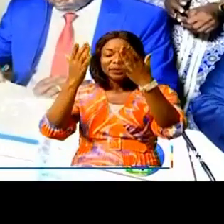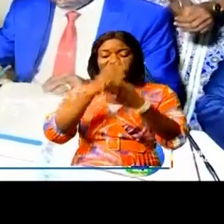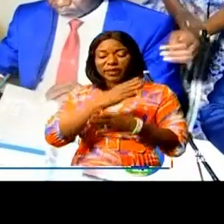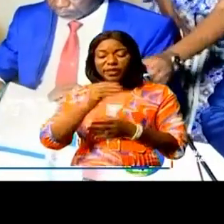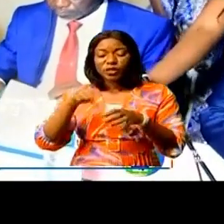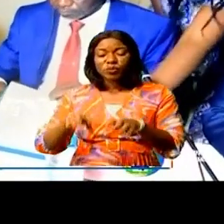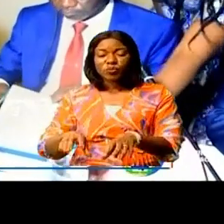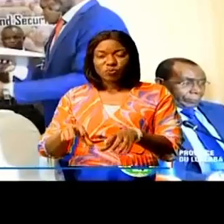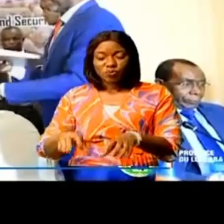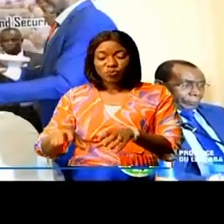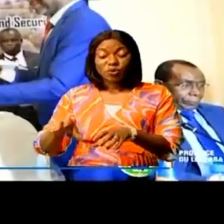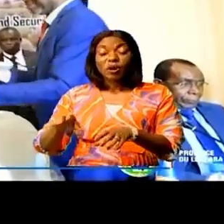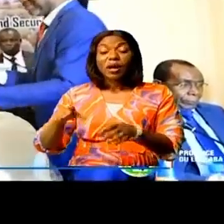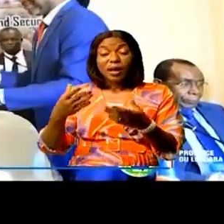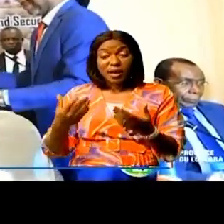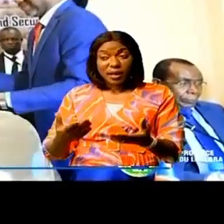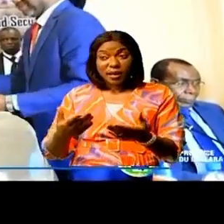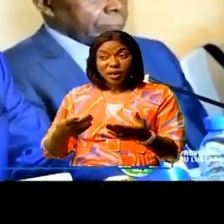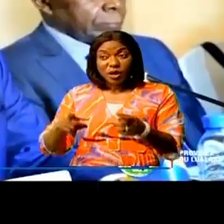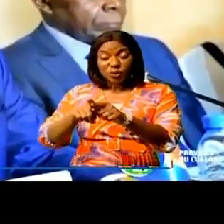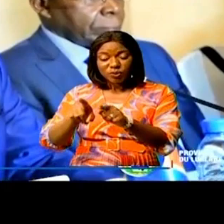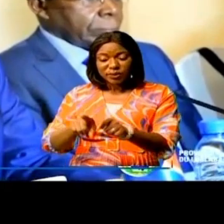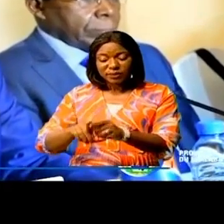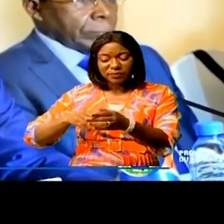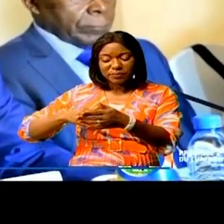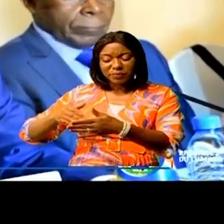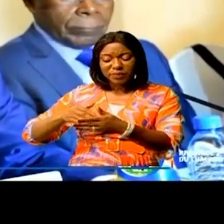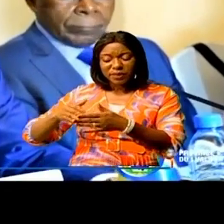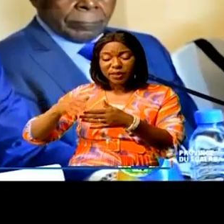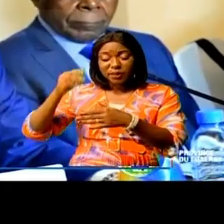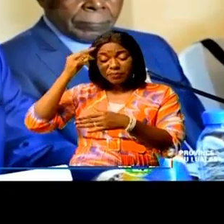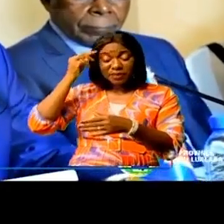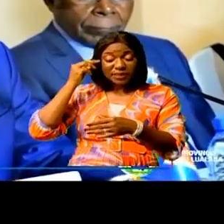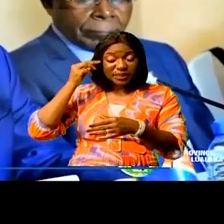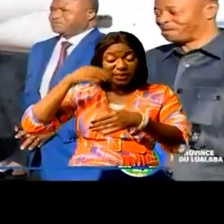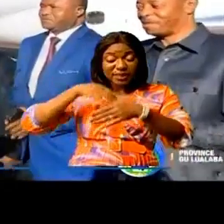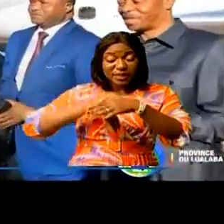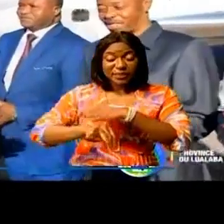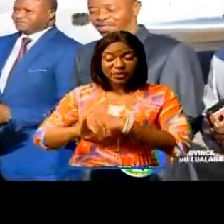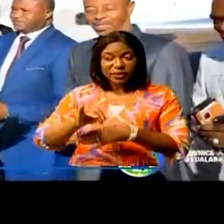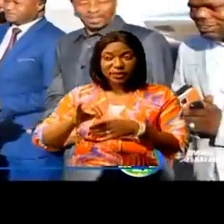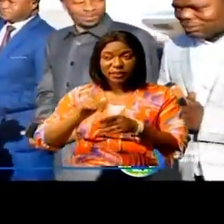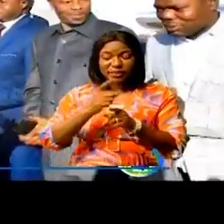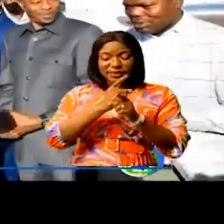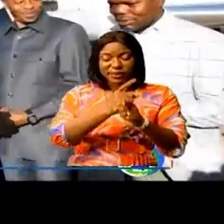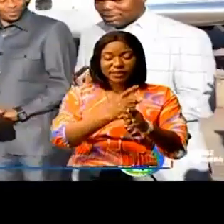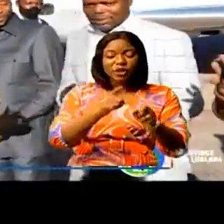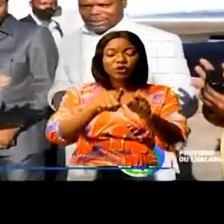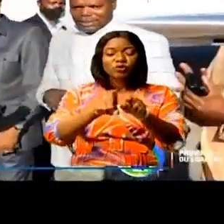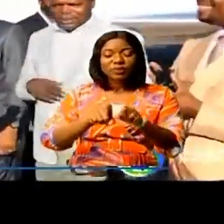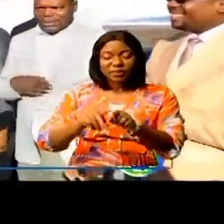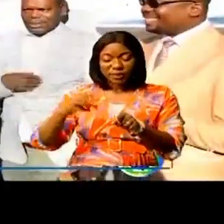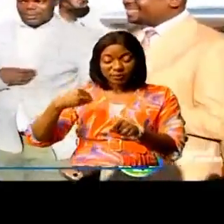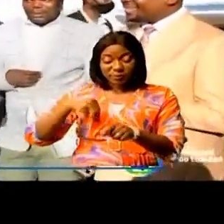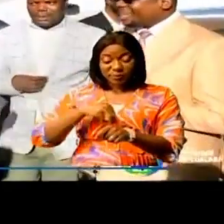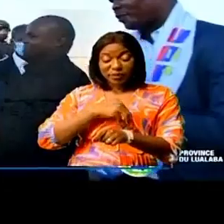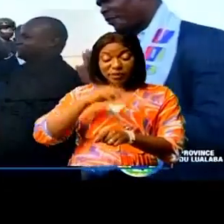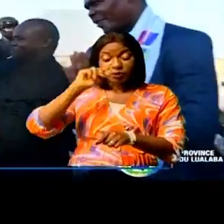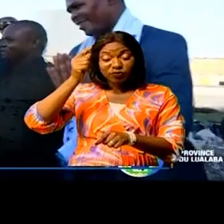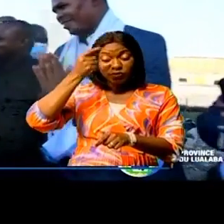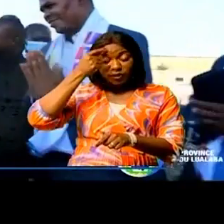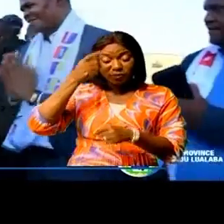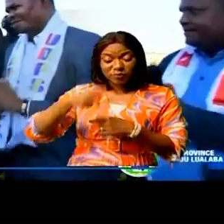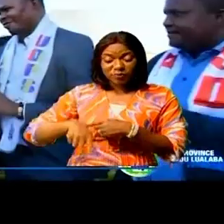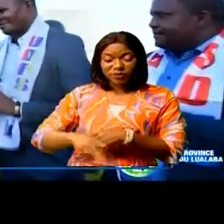s'est tenue à Lusaka dans la suite du vice-premier ministre, ministre de l'Intérieur et Sécurité. Les membres du gouvernement provincial, ceux de son cabinet ainsi